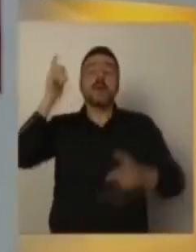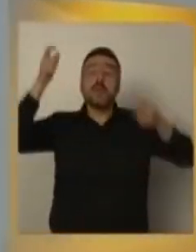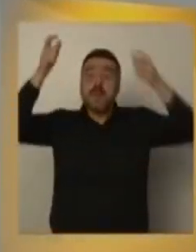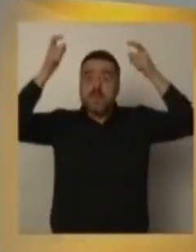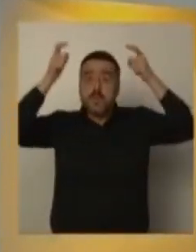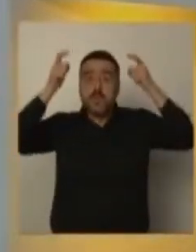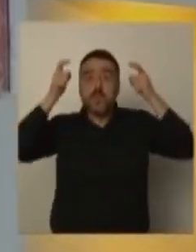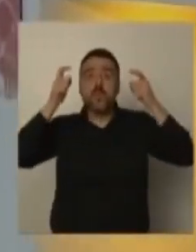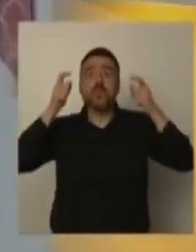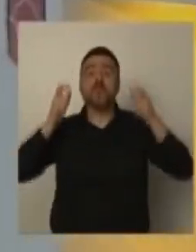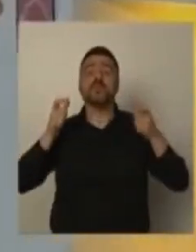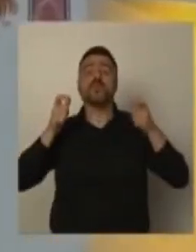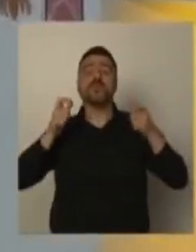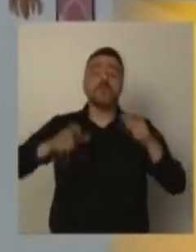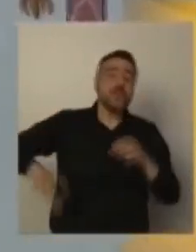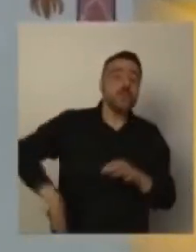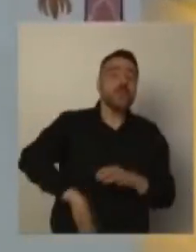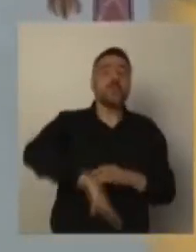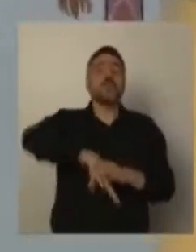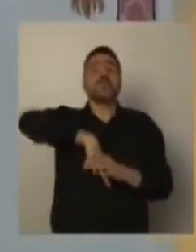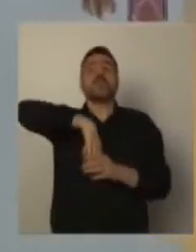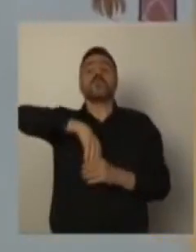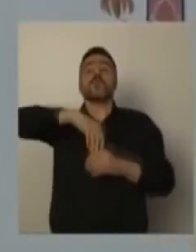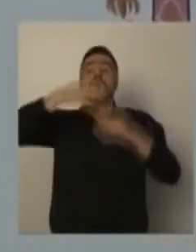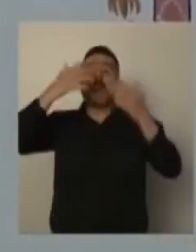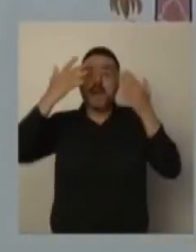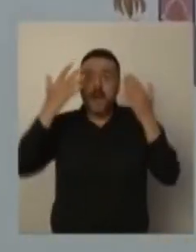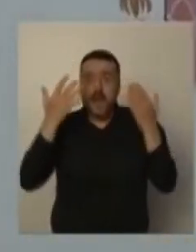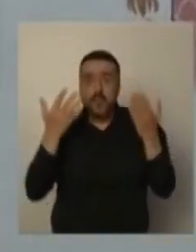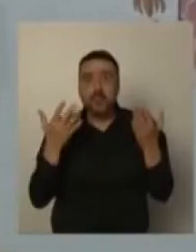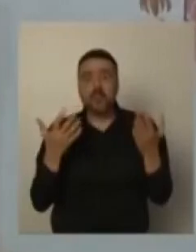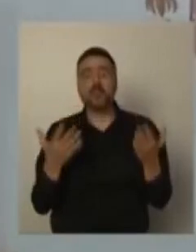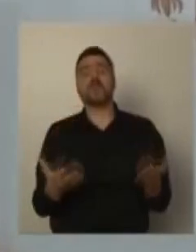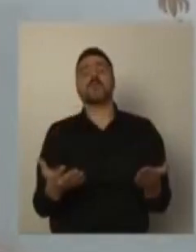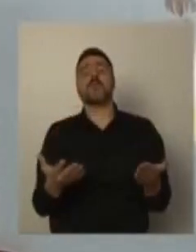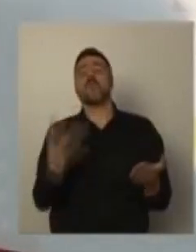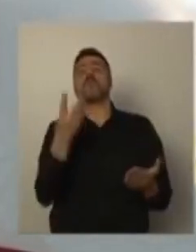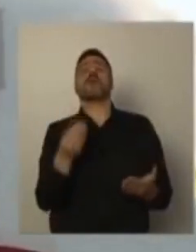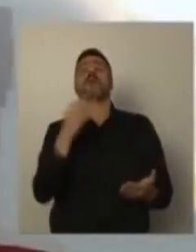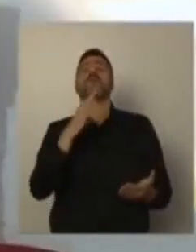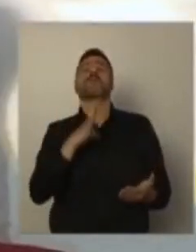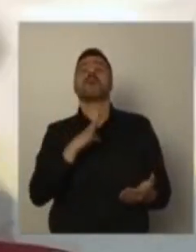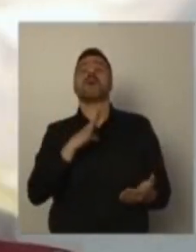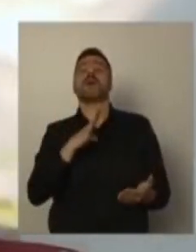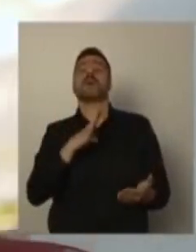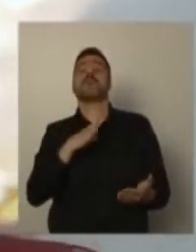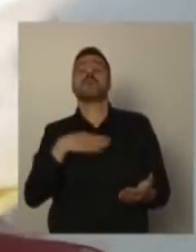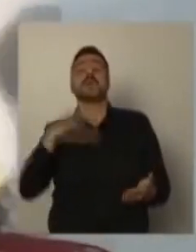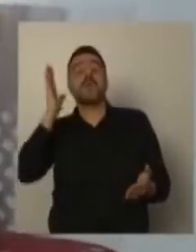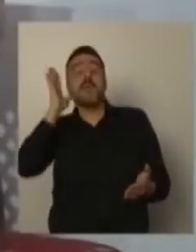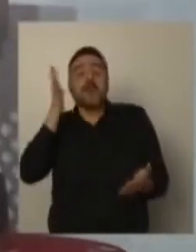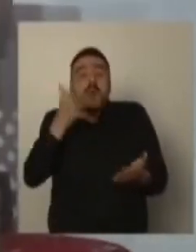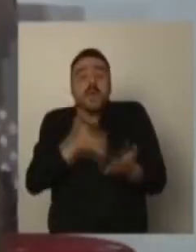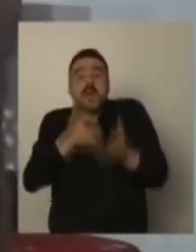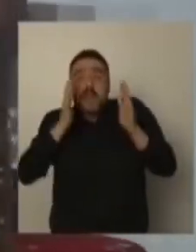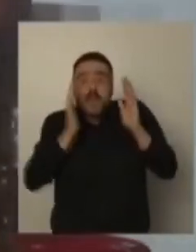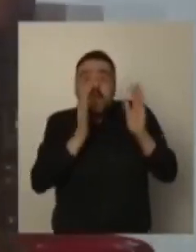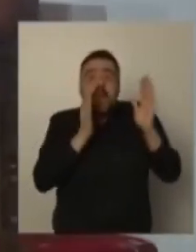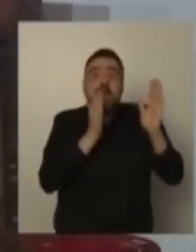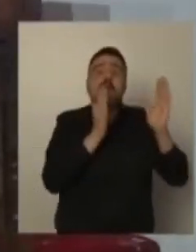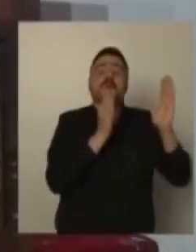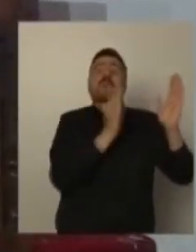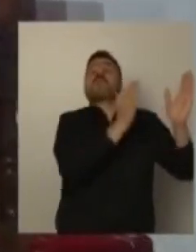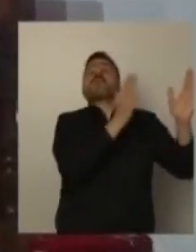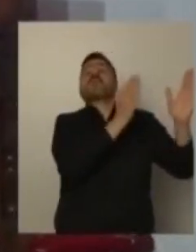sorumluluğunu tüm ruhuyla kabullenerek namaza sadakatle bağlananlardan ve